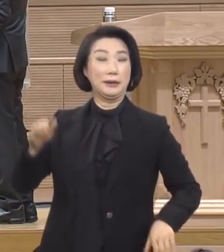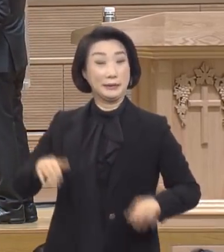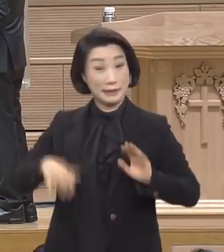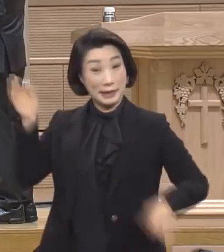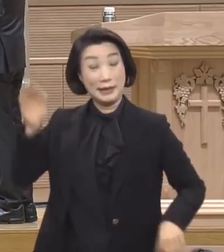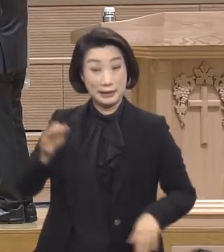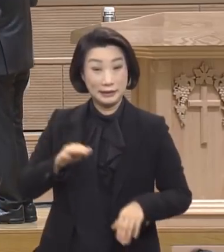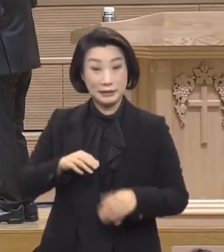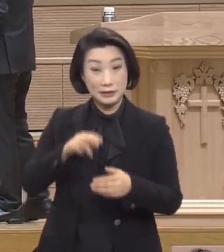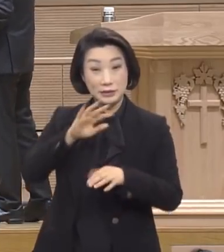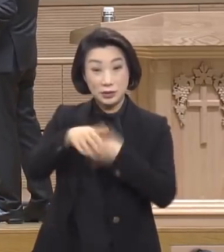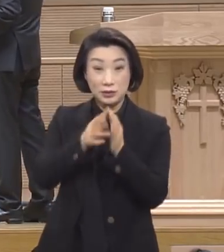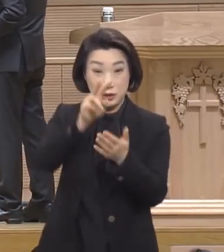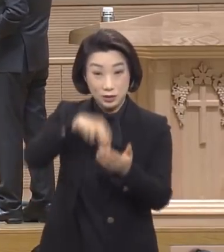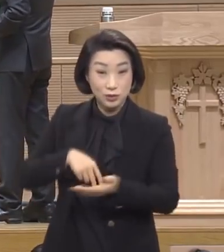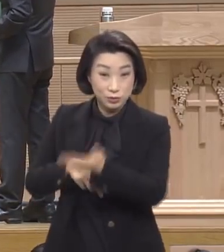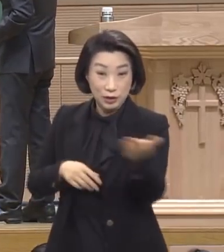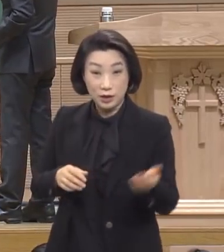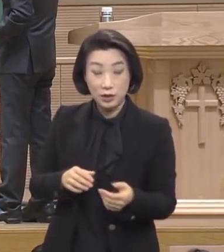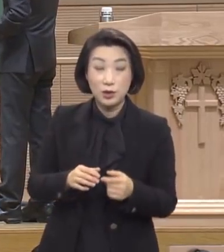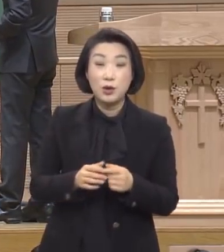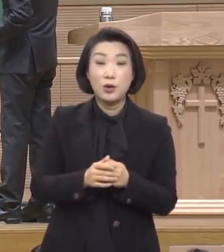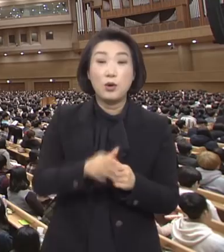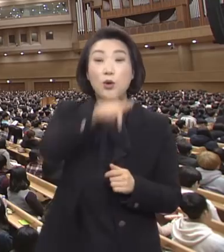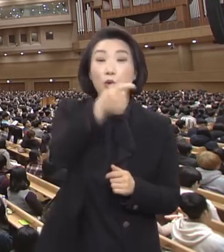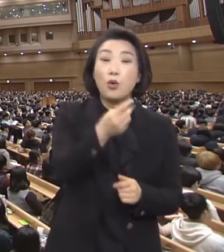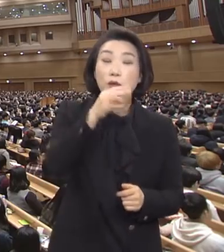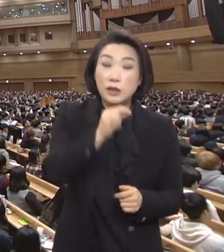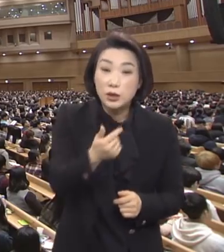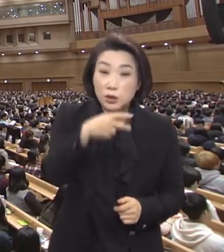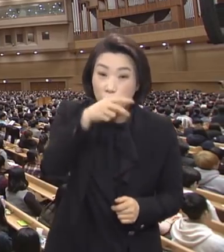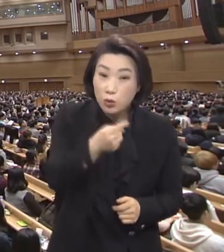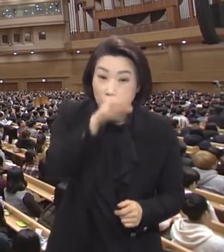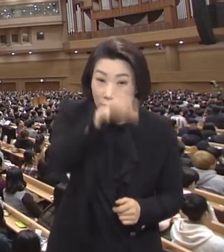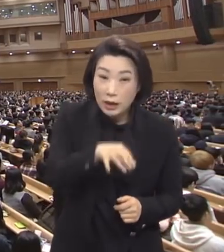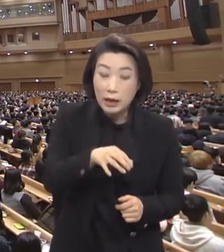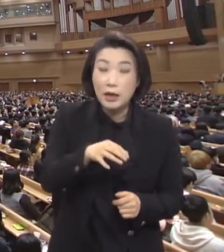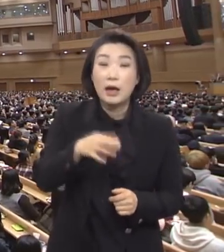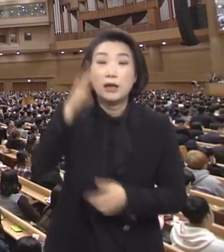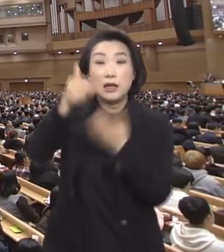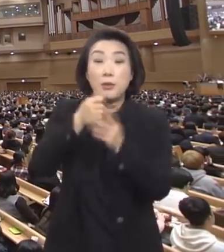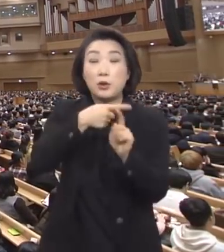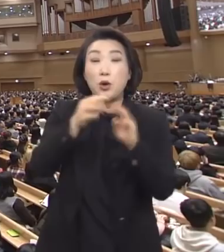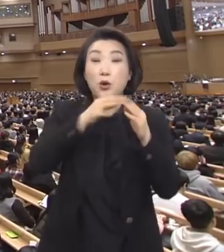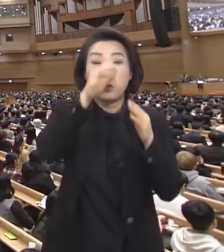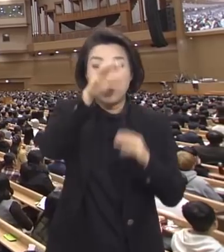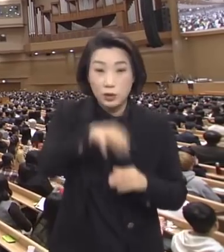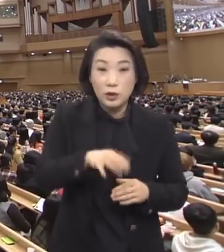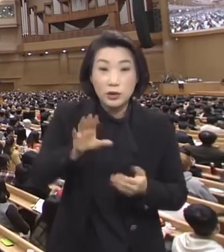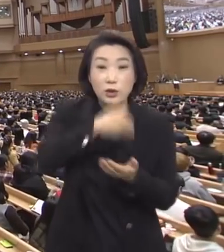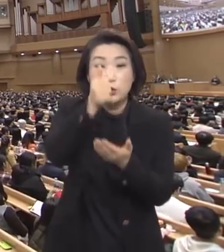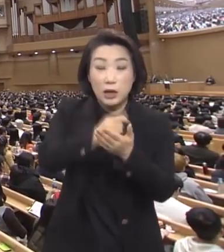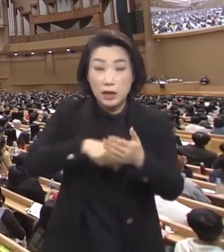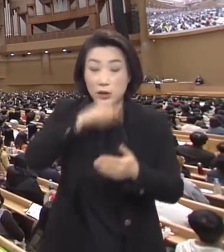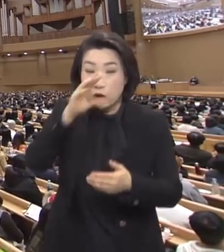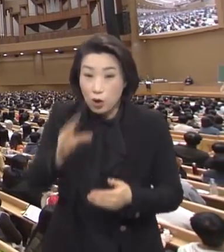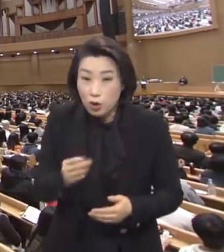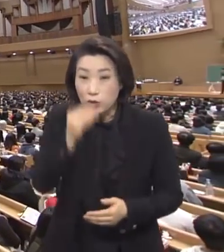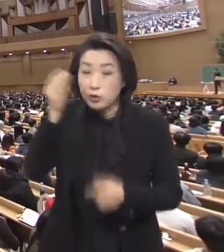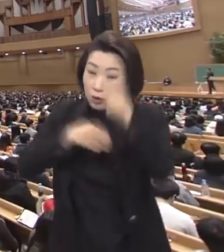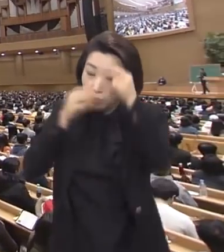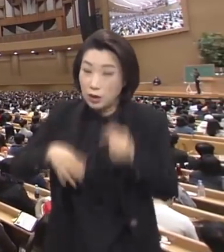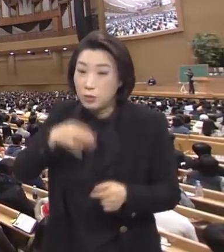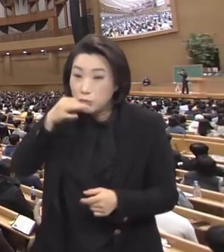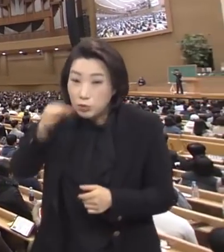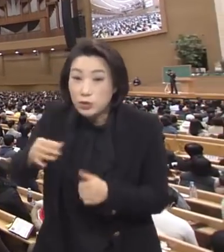한번 읽어봐. 1장. 고린도에 있는 하나님의 교회 곧 그리스도 예수 안에서 거룩하여지고 성도라 부르심을 입은 자들과